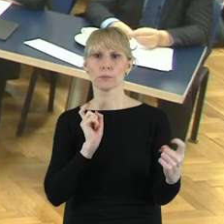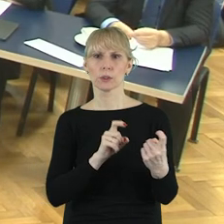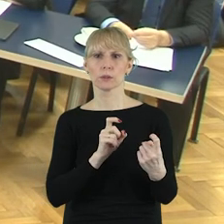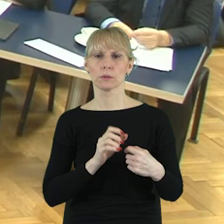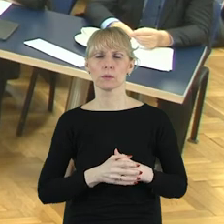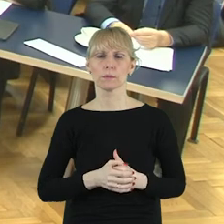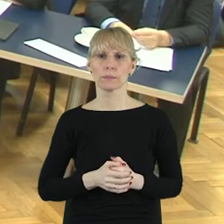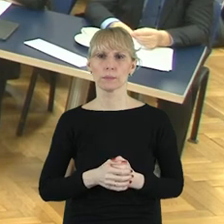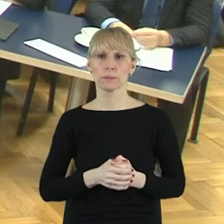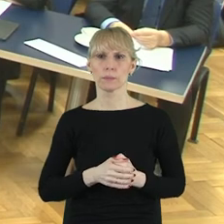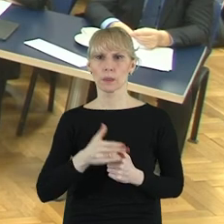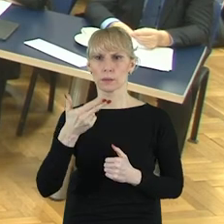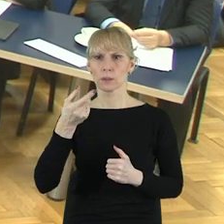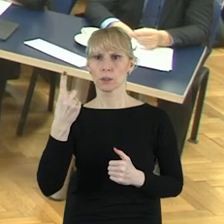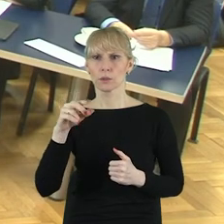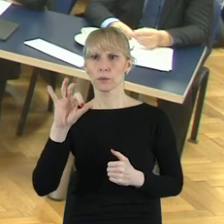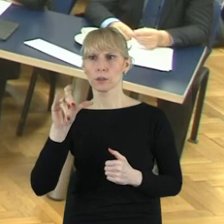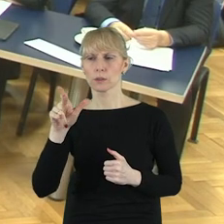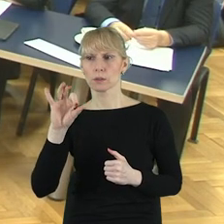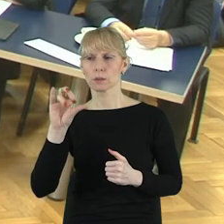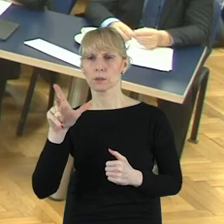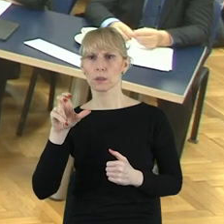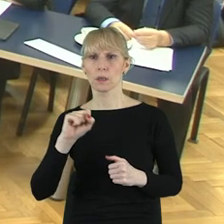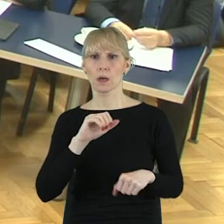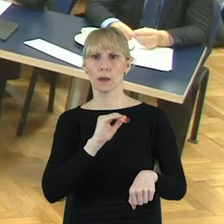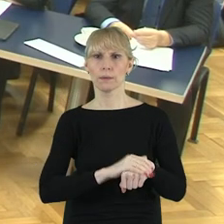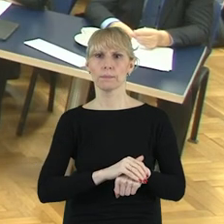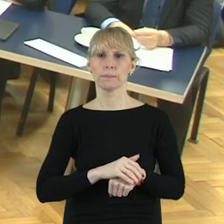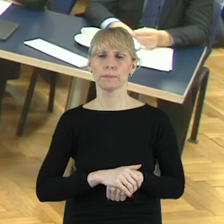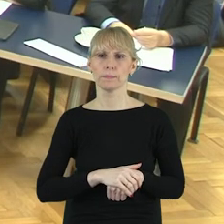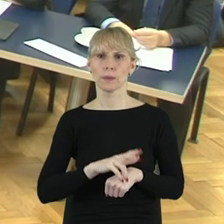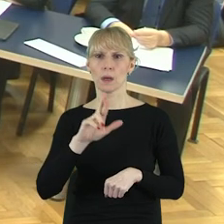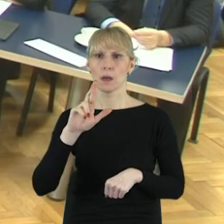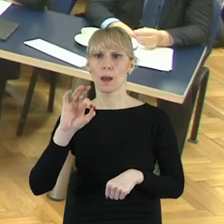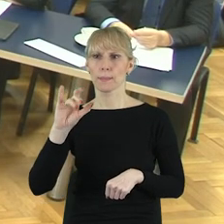Pani radna Anna Rabiega. Pan radny Dariusz Rogut.